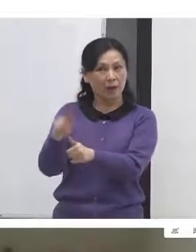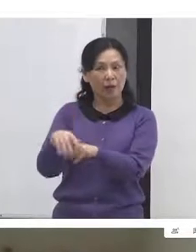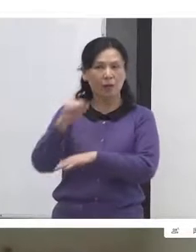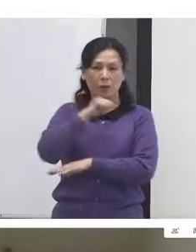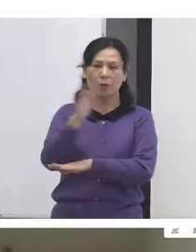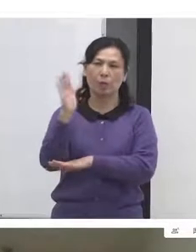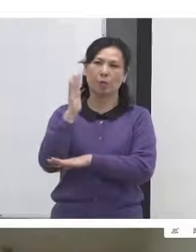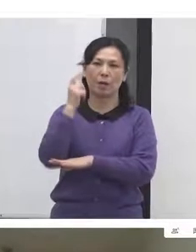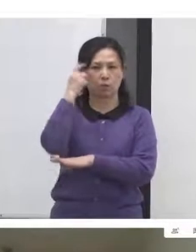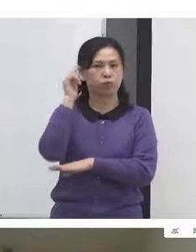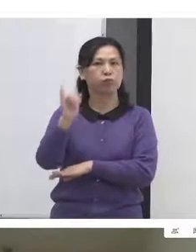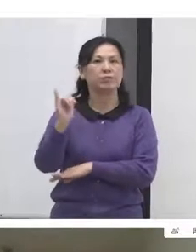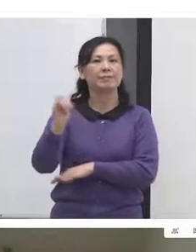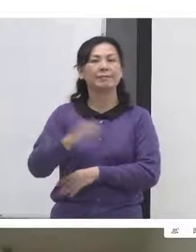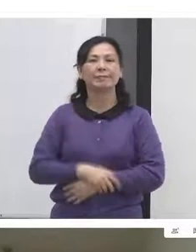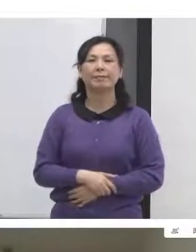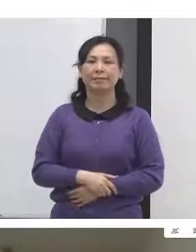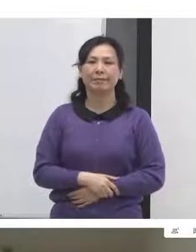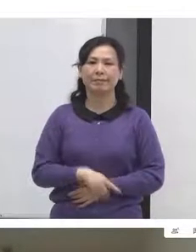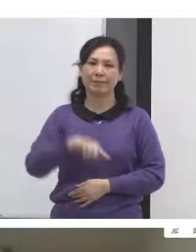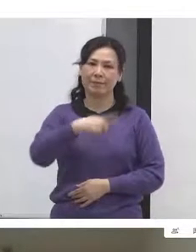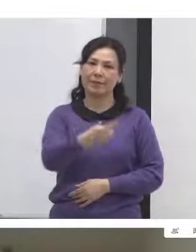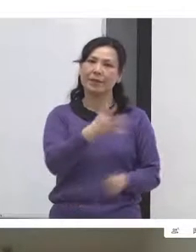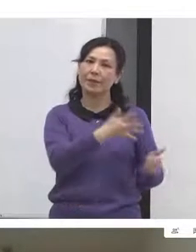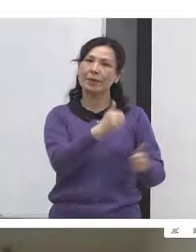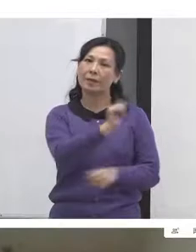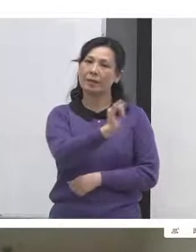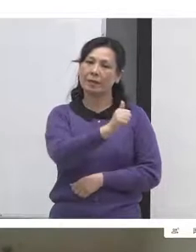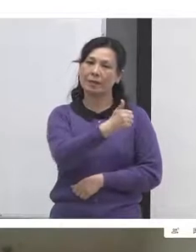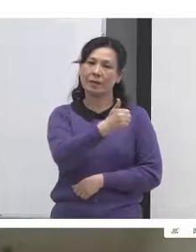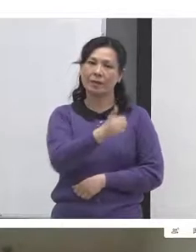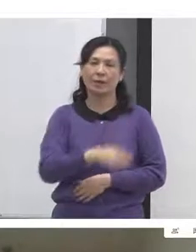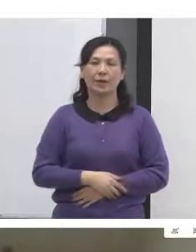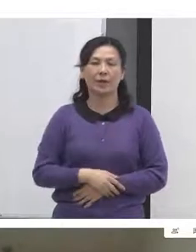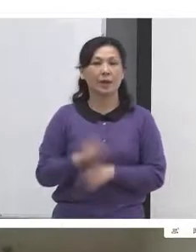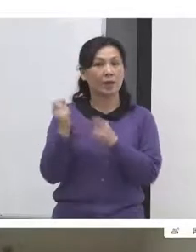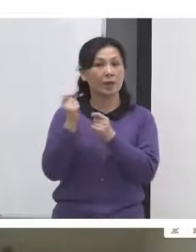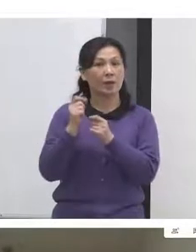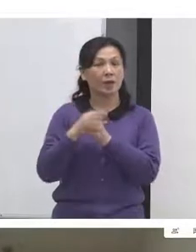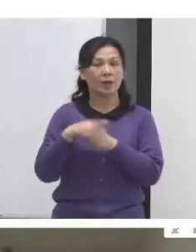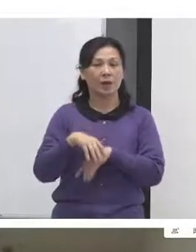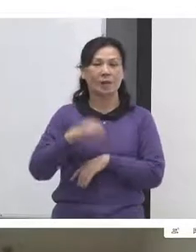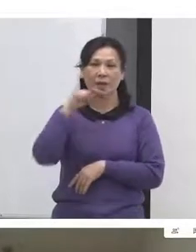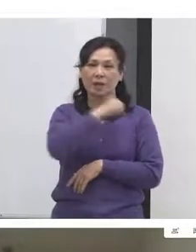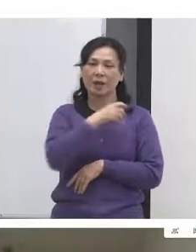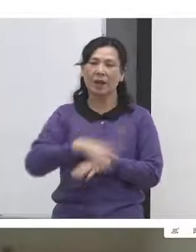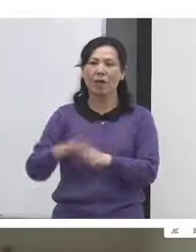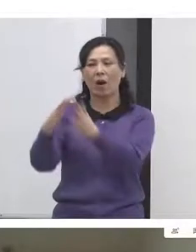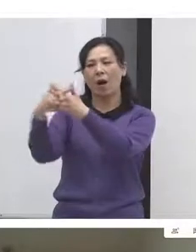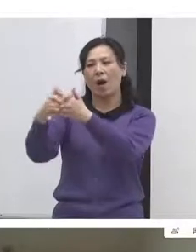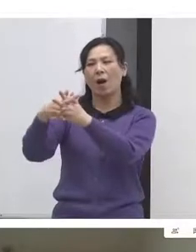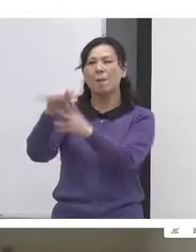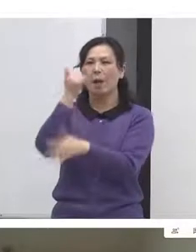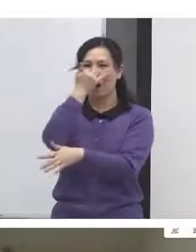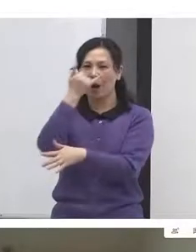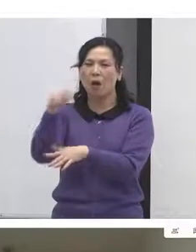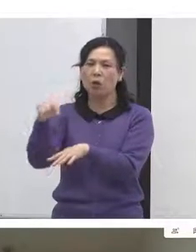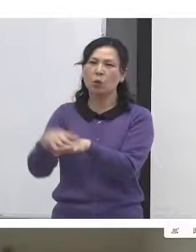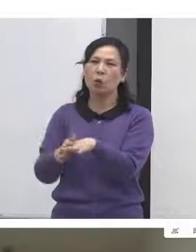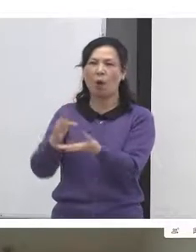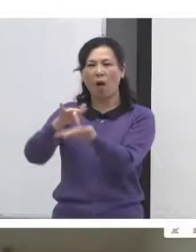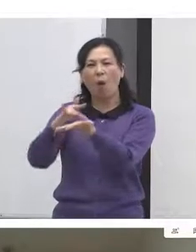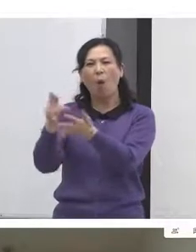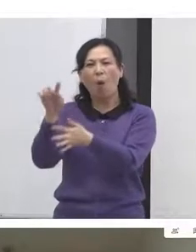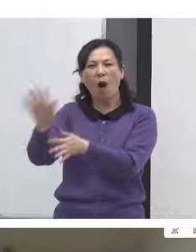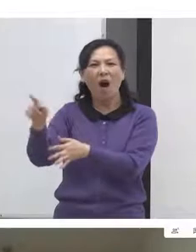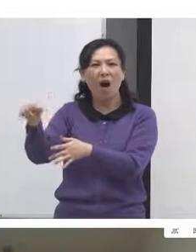一个我们要询问的话，还是还在东坡，就是说最近其实台湾这边闹得很大，就是美猪，或是有人说是来猪。那所以就是